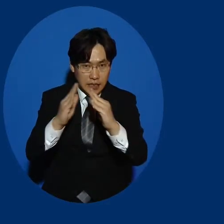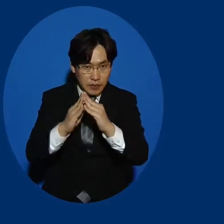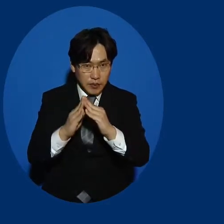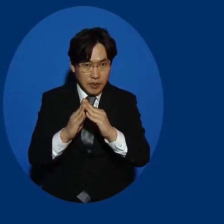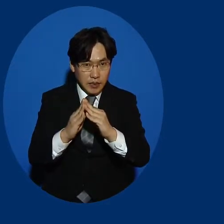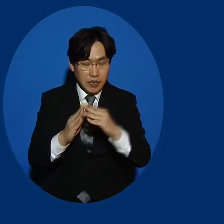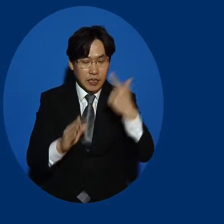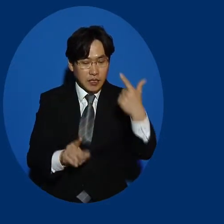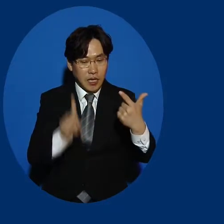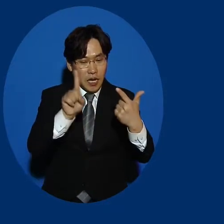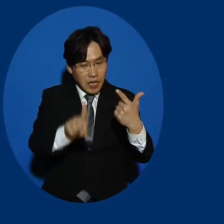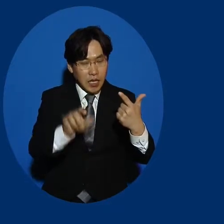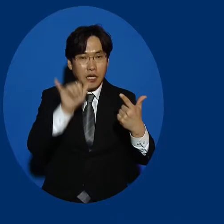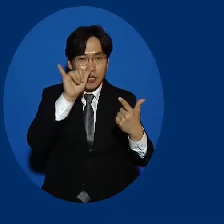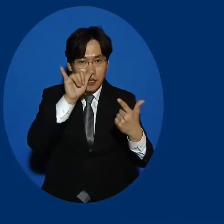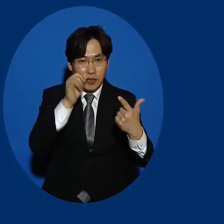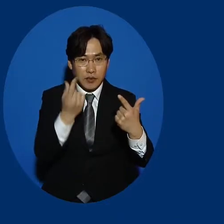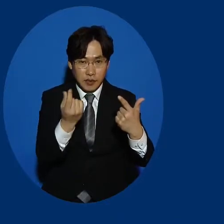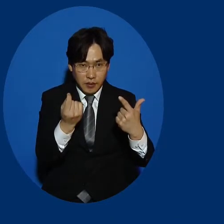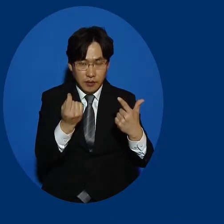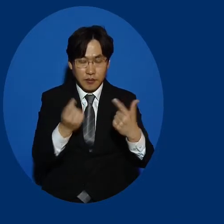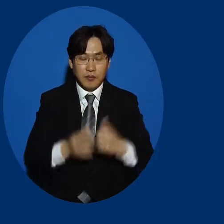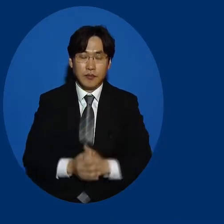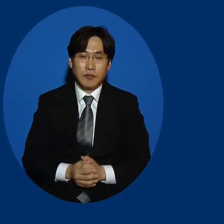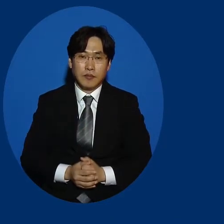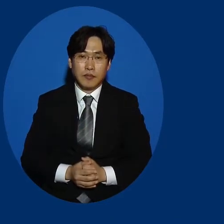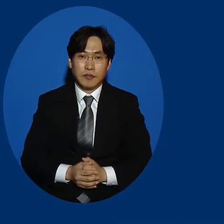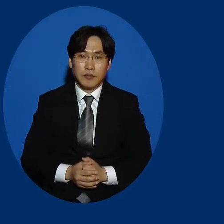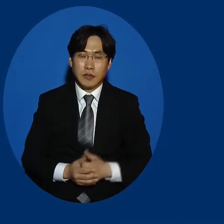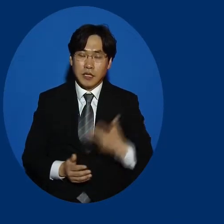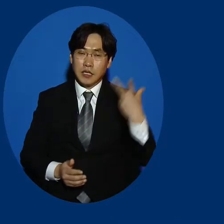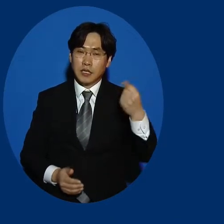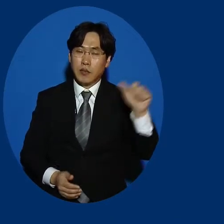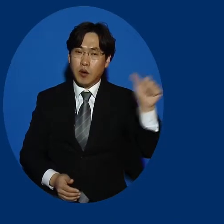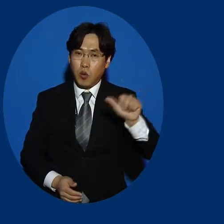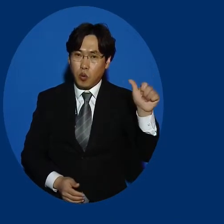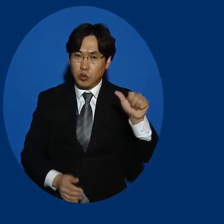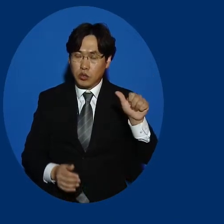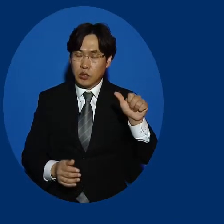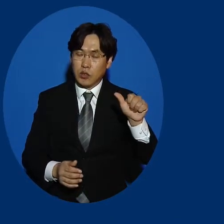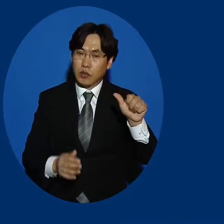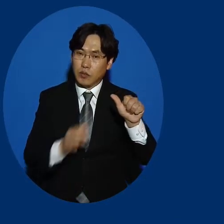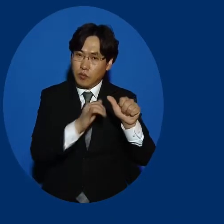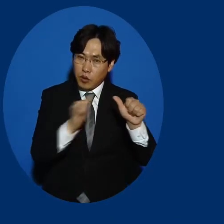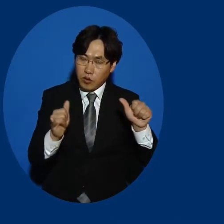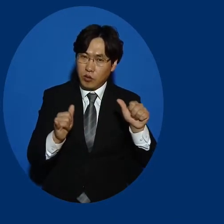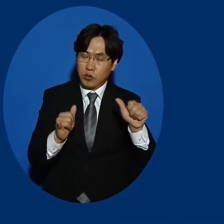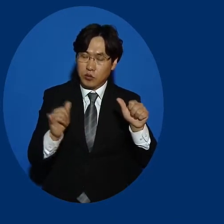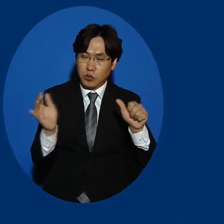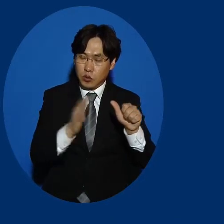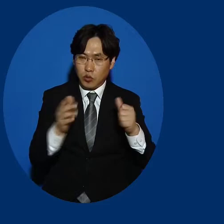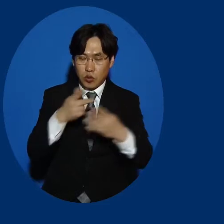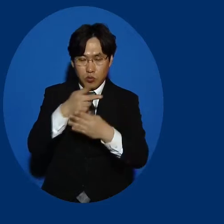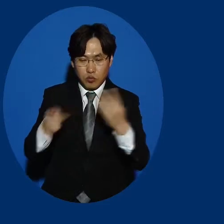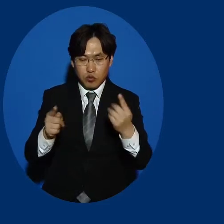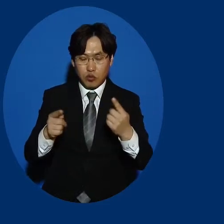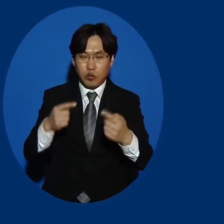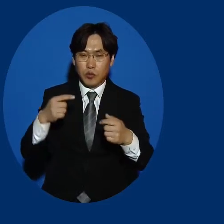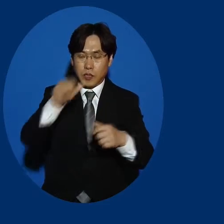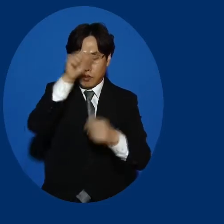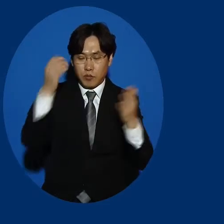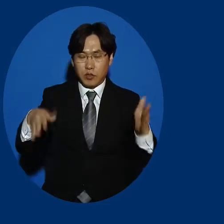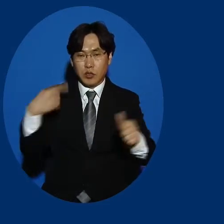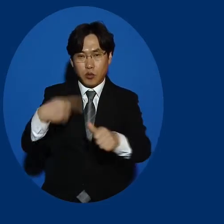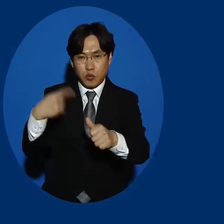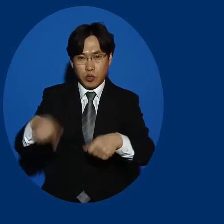그런 가구 형태를 띠고 있습니다. 이 가운데 7만 5천여 명이 평생교육 프로그램에 참여하여